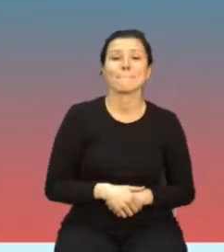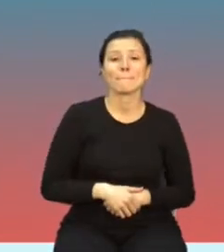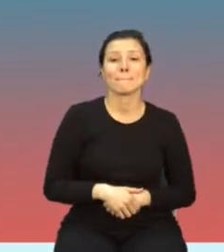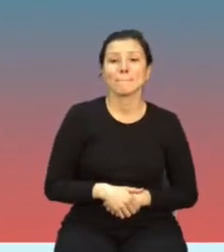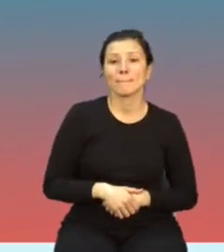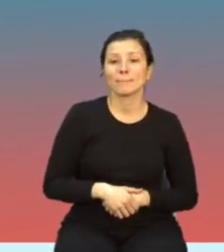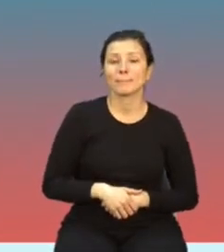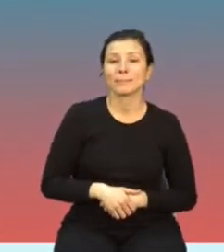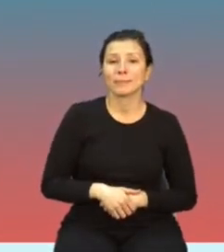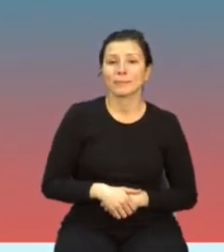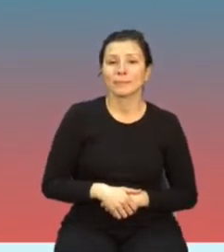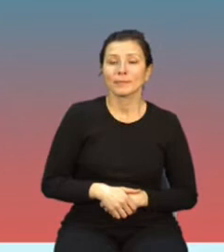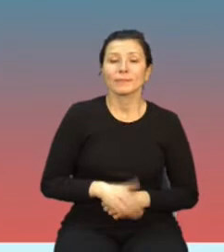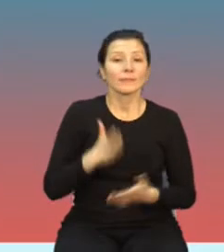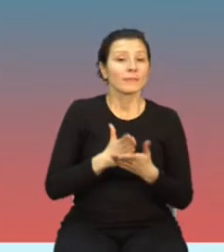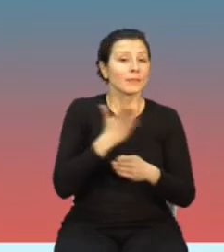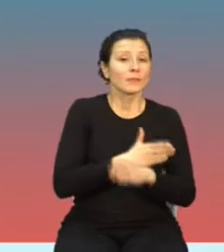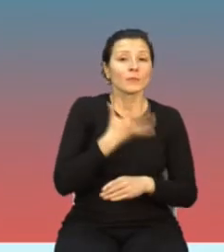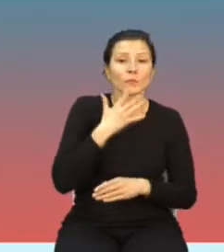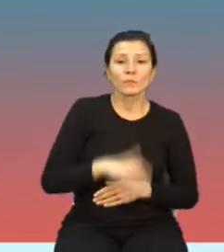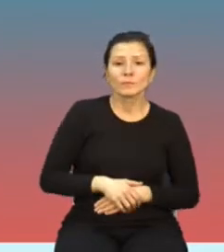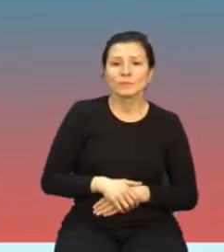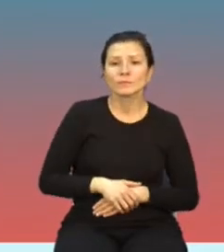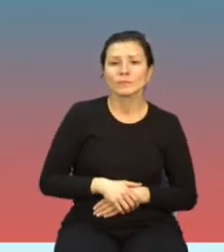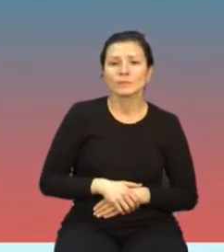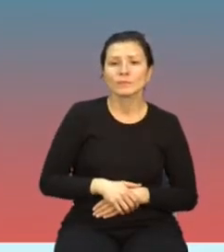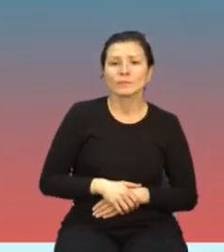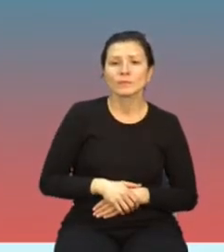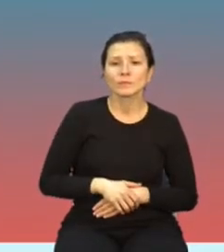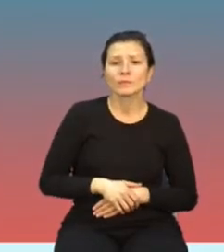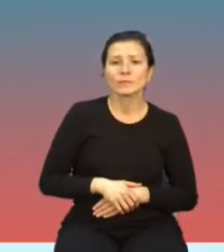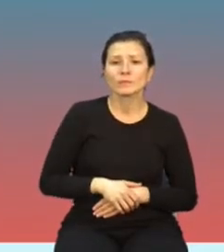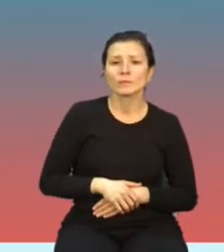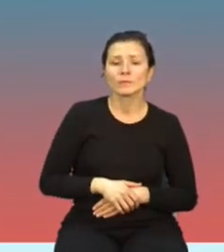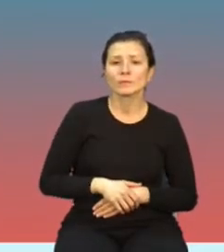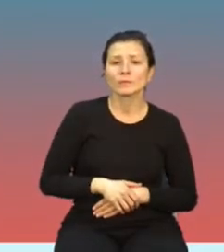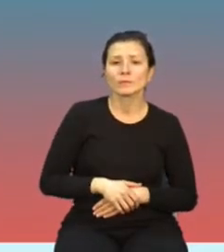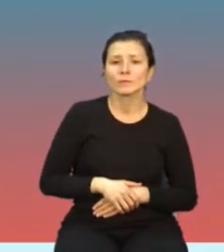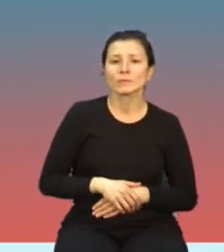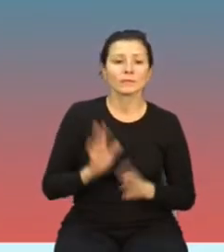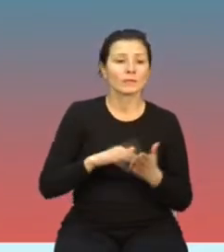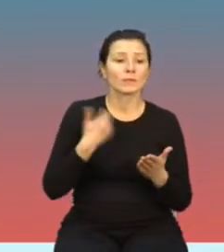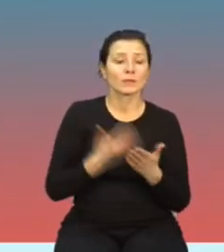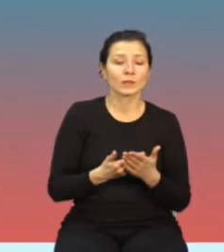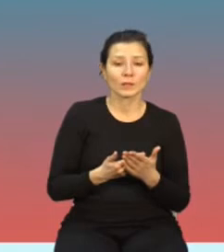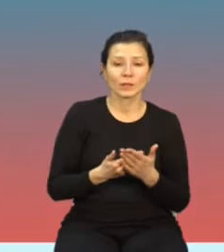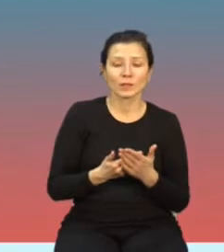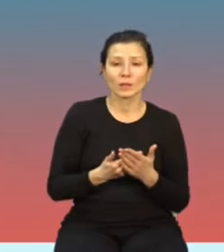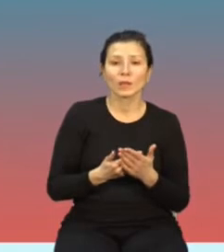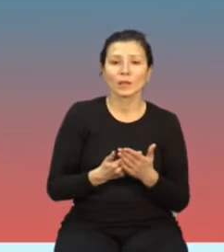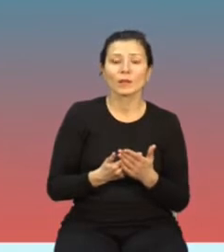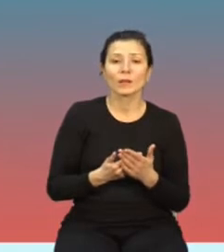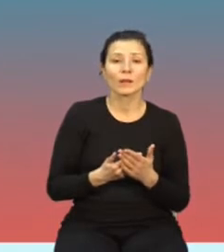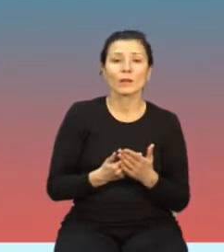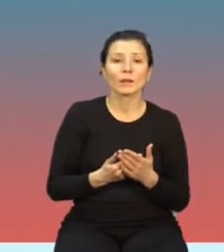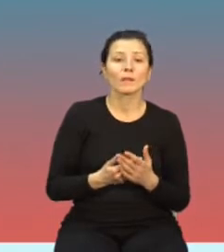czyli jak już mówiłam, ENCOM i DSA współpracują ze sobą. I na przykład na poziomie ENCOM i DSA mamy